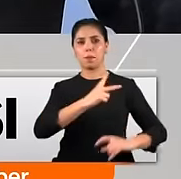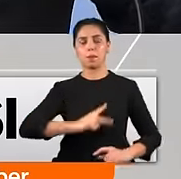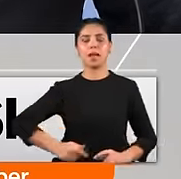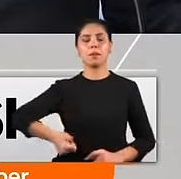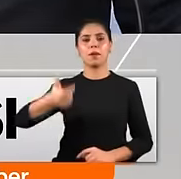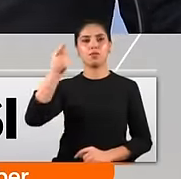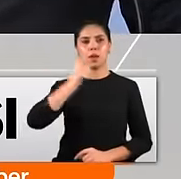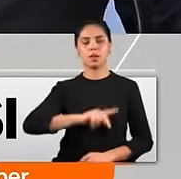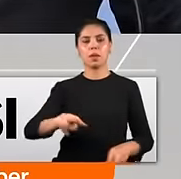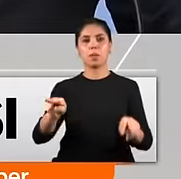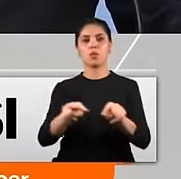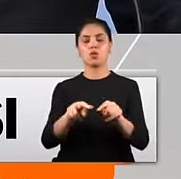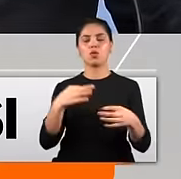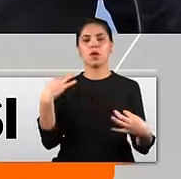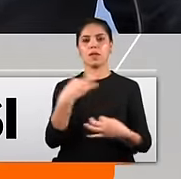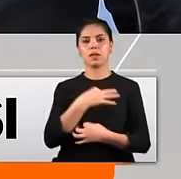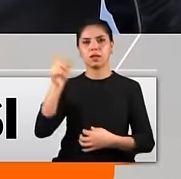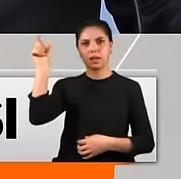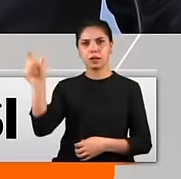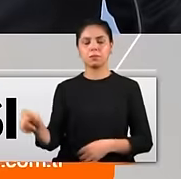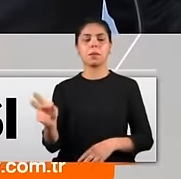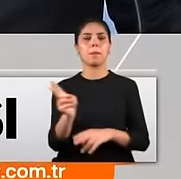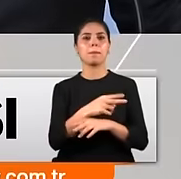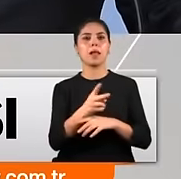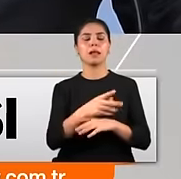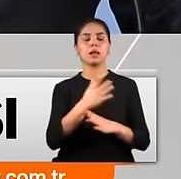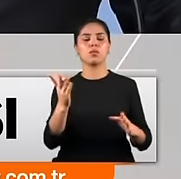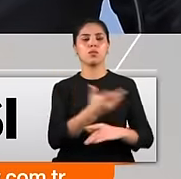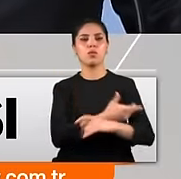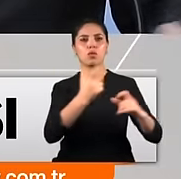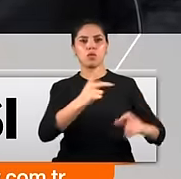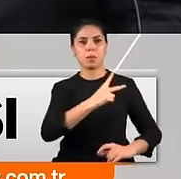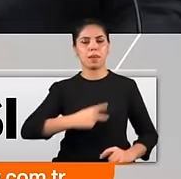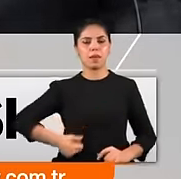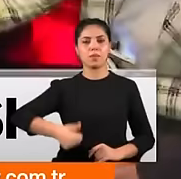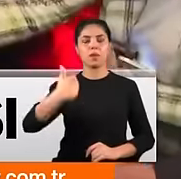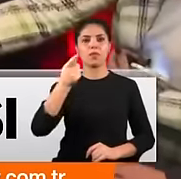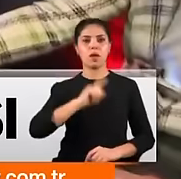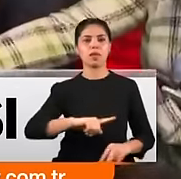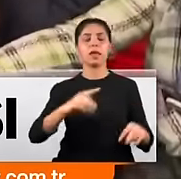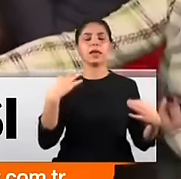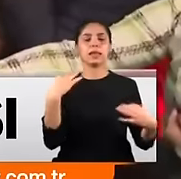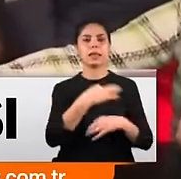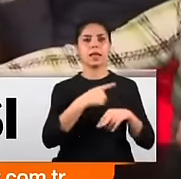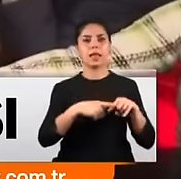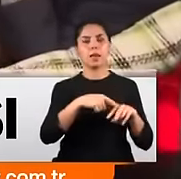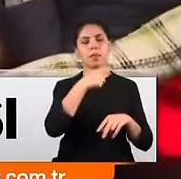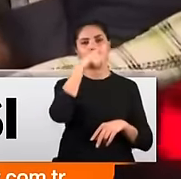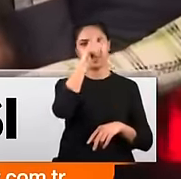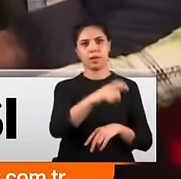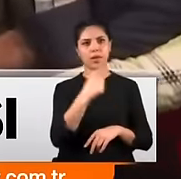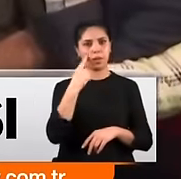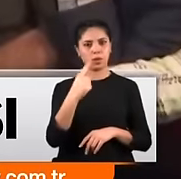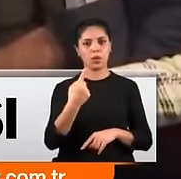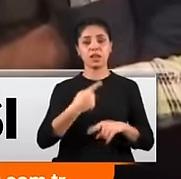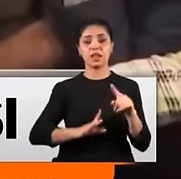Bozbey, Balıkesir Büyükşehir Belediye Başkan adayımızsa Sayın Ahmet Akın. Kılıçdaroğlu'nun üstünü çizdiği